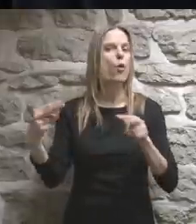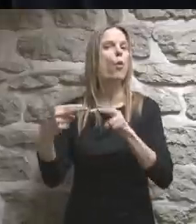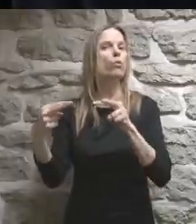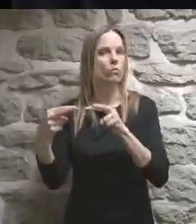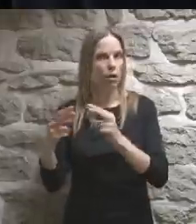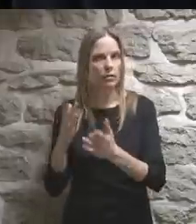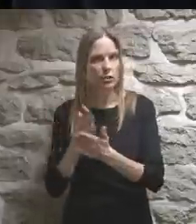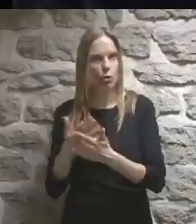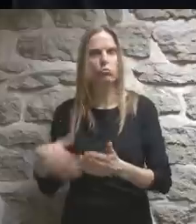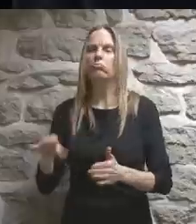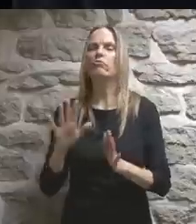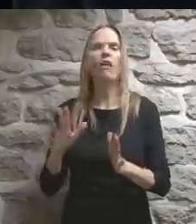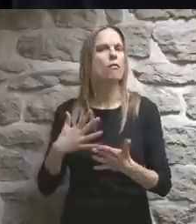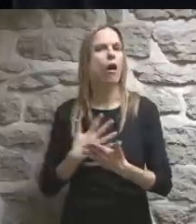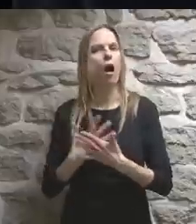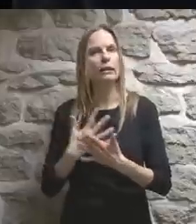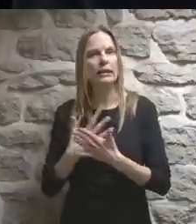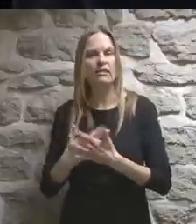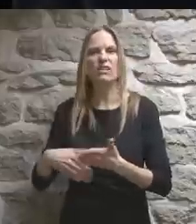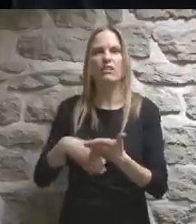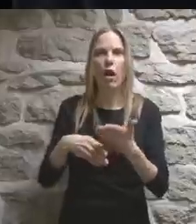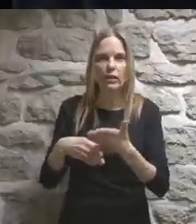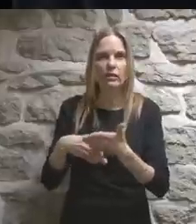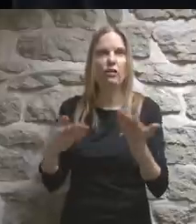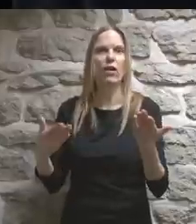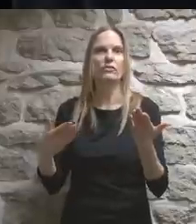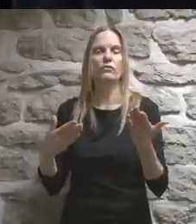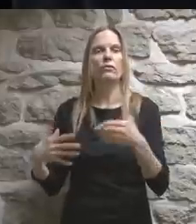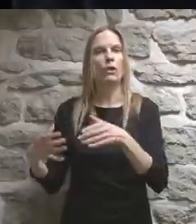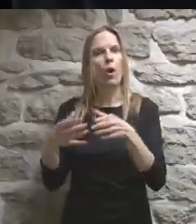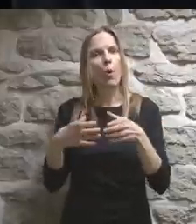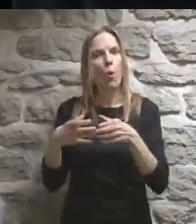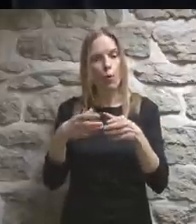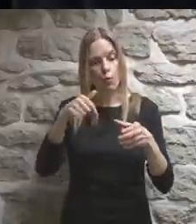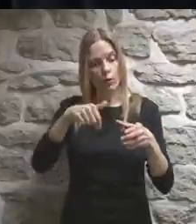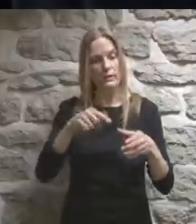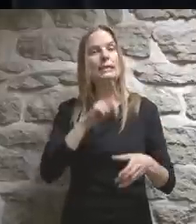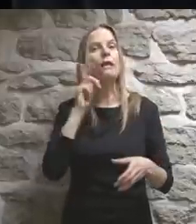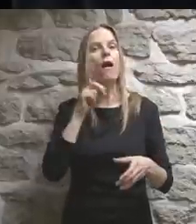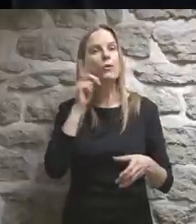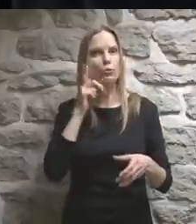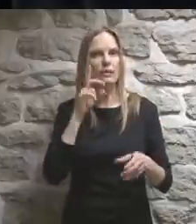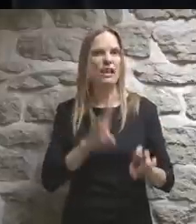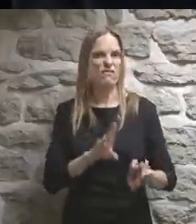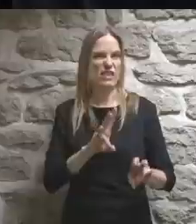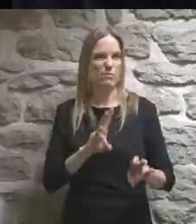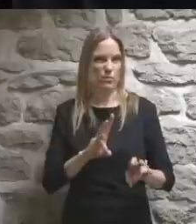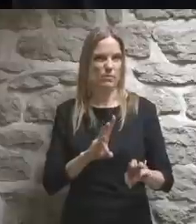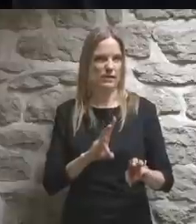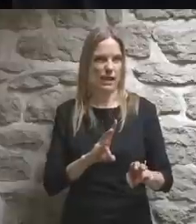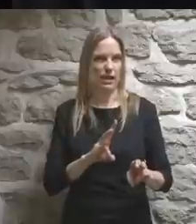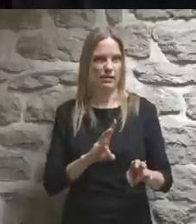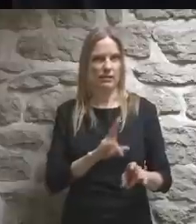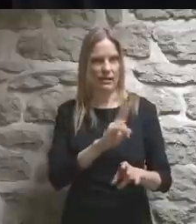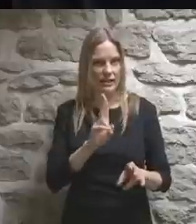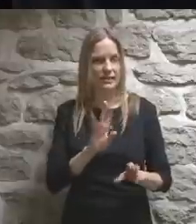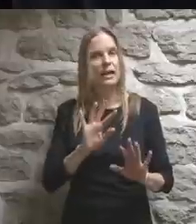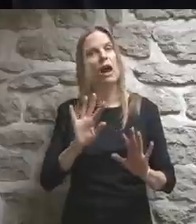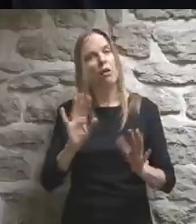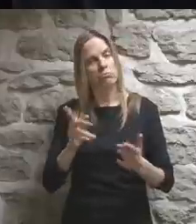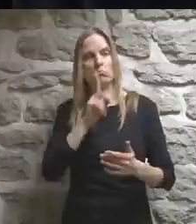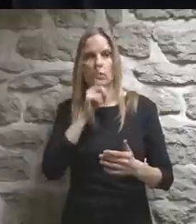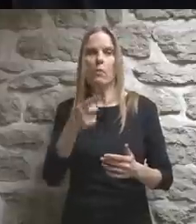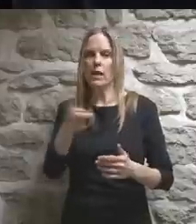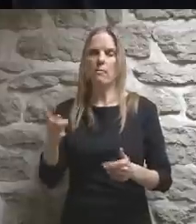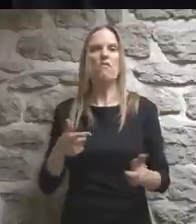nad on väga aktiivselt abistamas kogukonda, kes on siin ajutise viibimisalusega, aga on ka väga hästi valmis